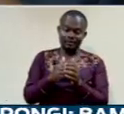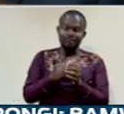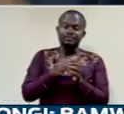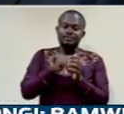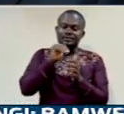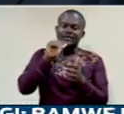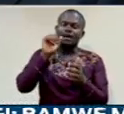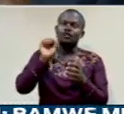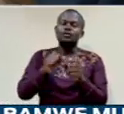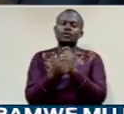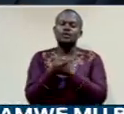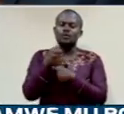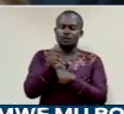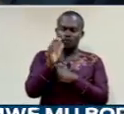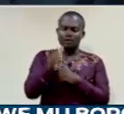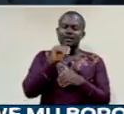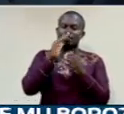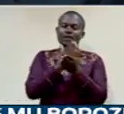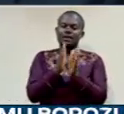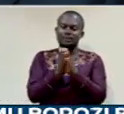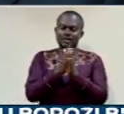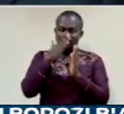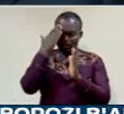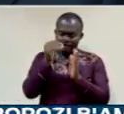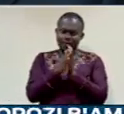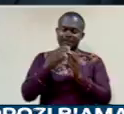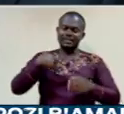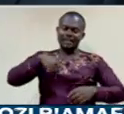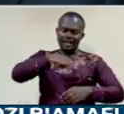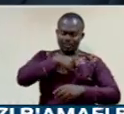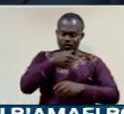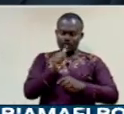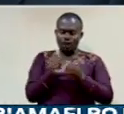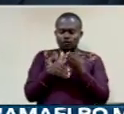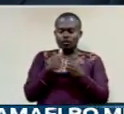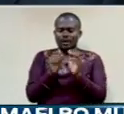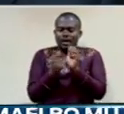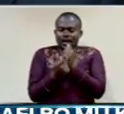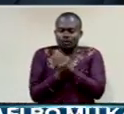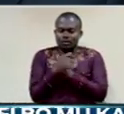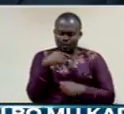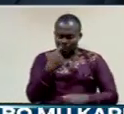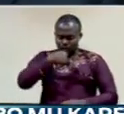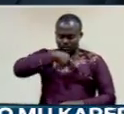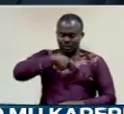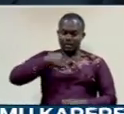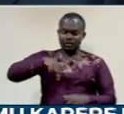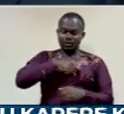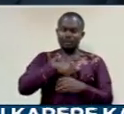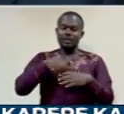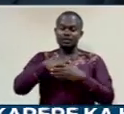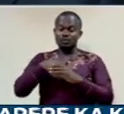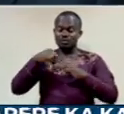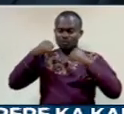wareka icyo uri cyo ntiwareka amateka kuko amateka yacu niyo tugira abo turibo ubu turarwana turi mu